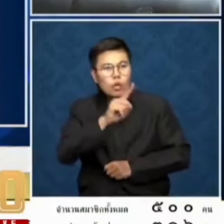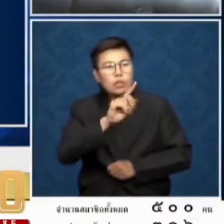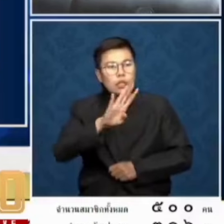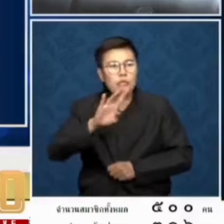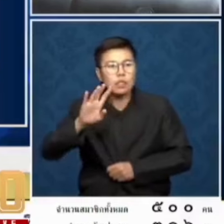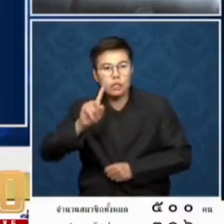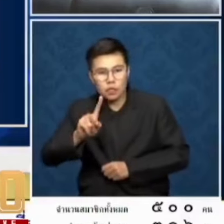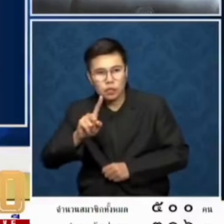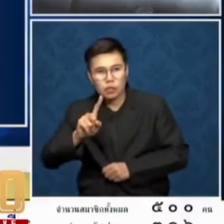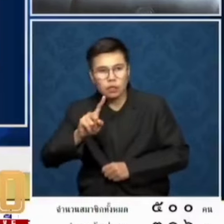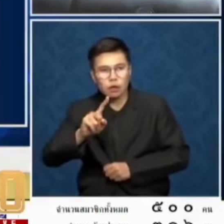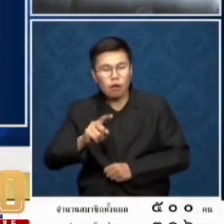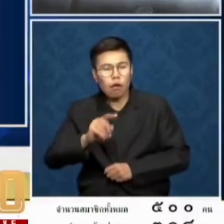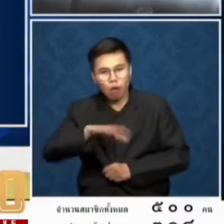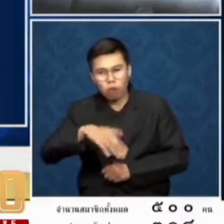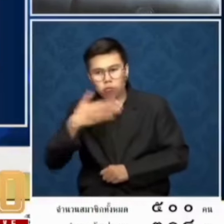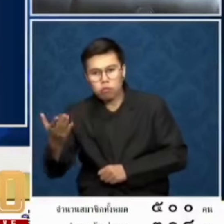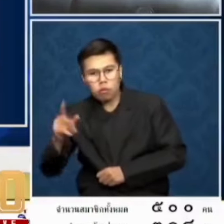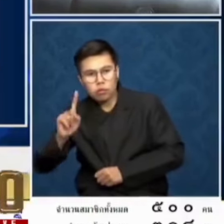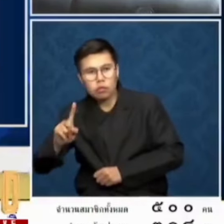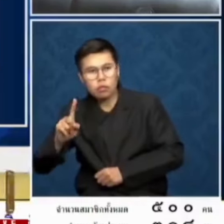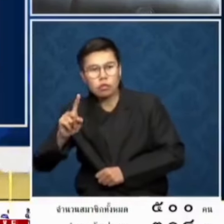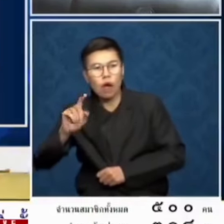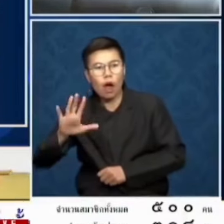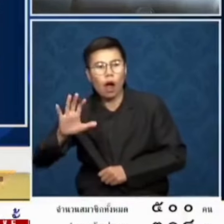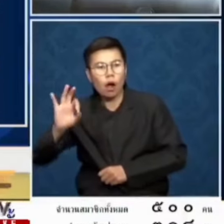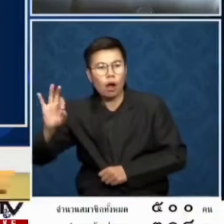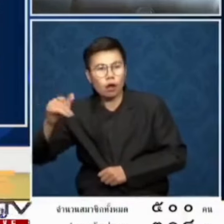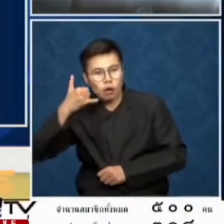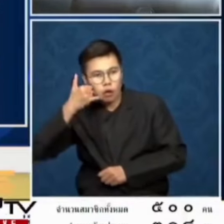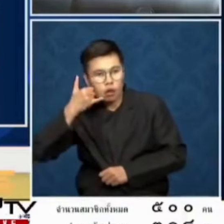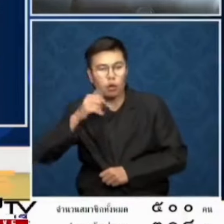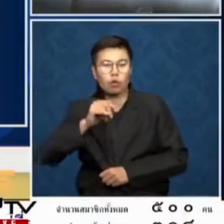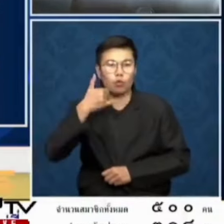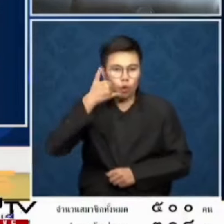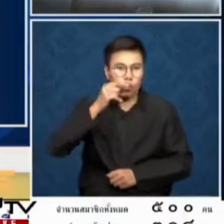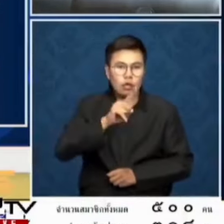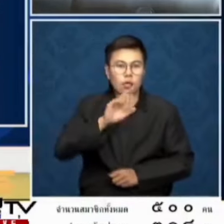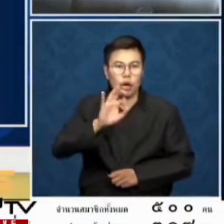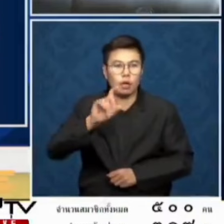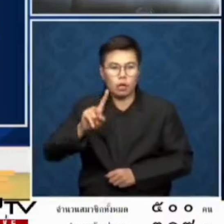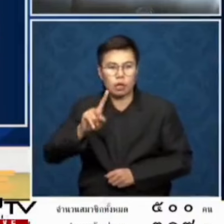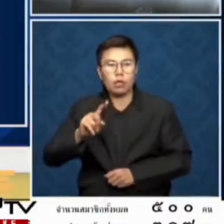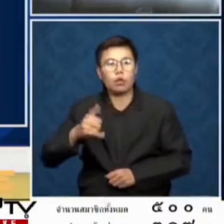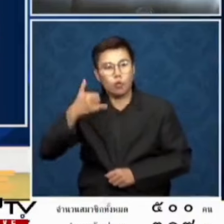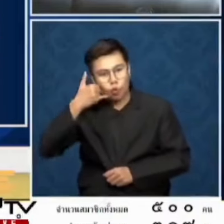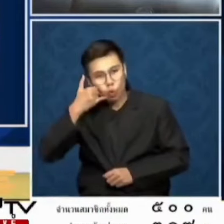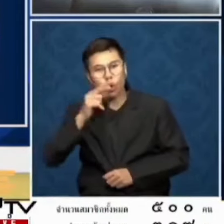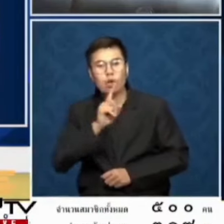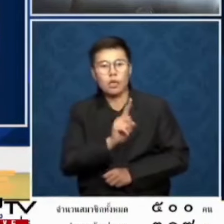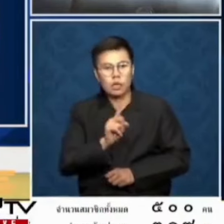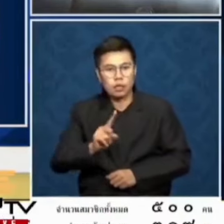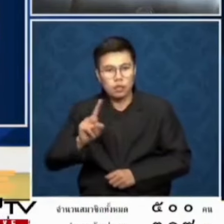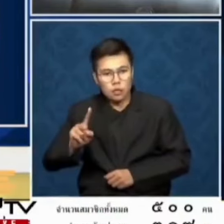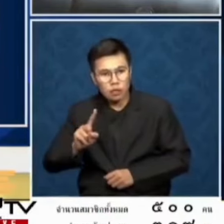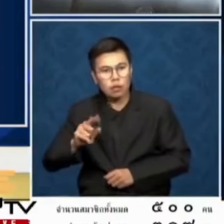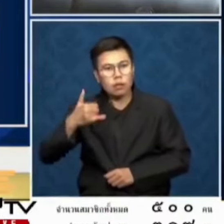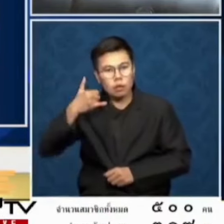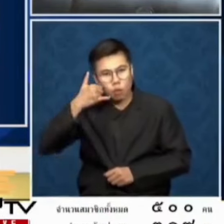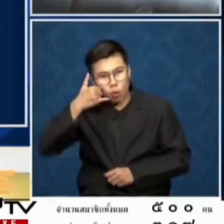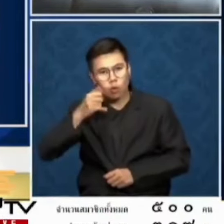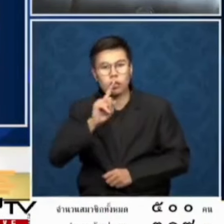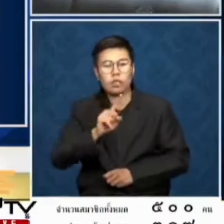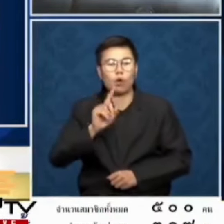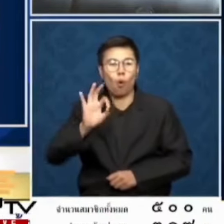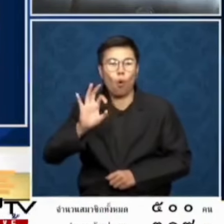หรือต้องโทร1599หรือจะต้องโทร191หรือจะต้องโทร1111หรือจะต้องโทร1669เพรา